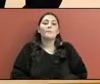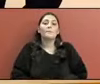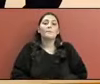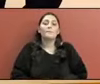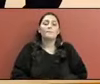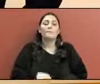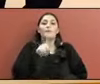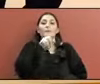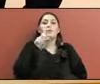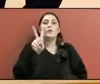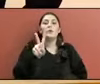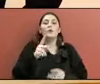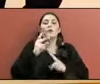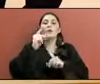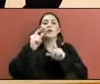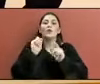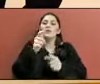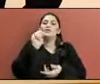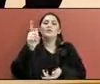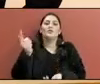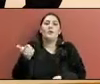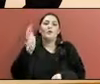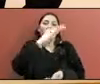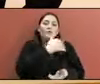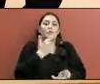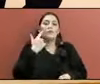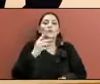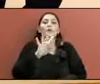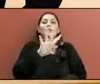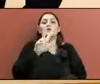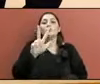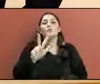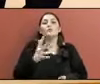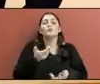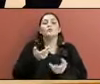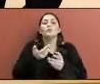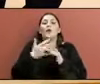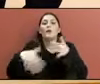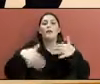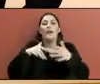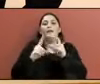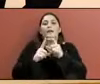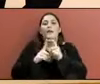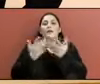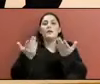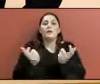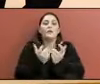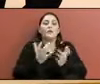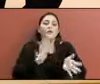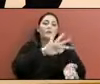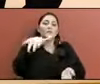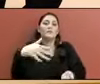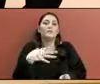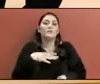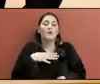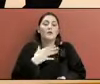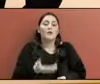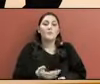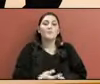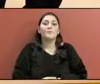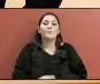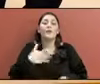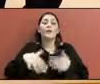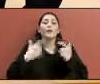kentimizde, 12 ilçede toplamda 43 tane engelli derneğimiz var. Ve ben engelli derneklerimizin her